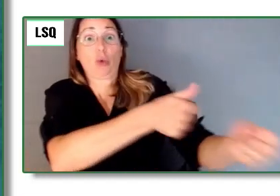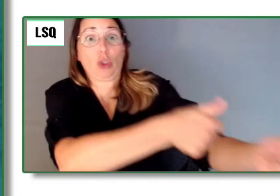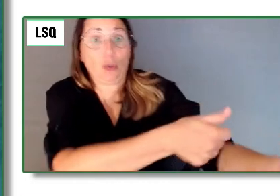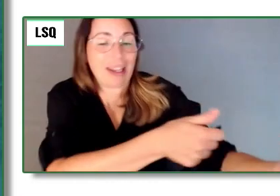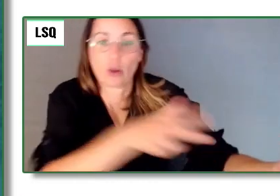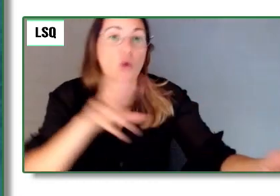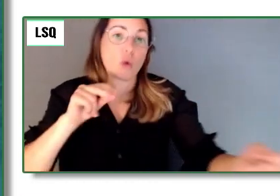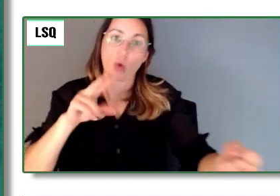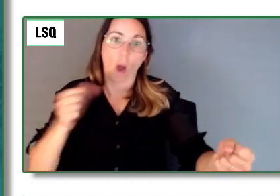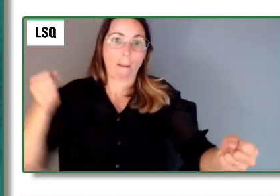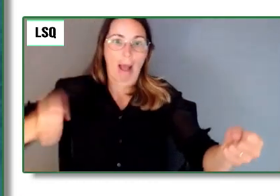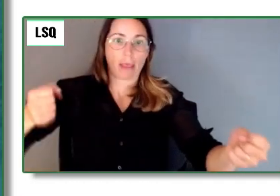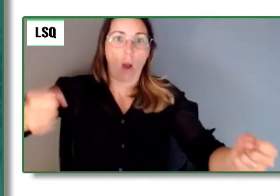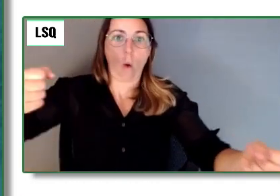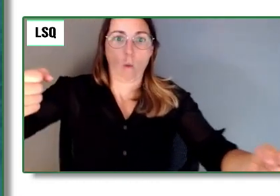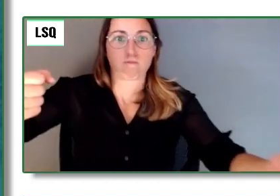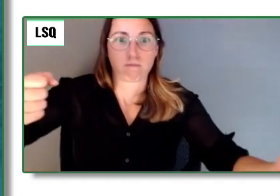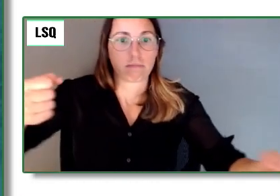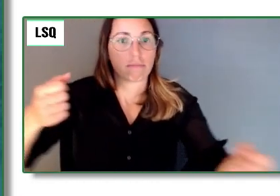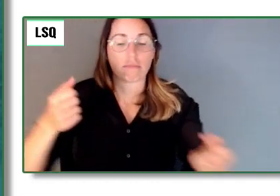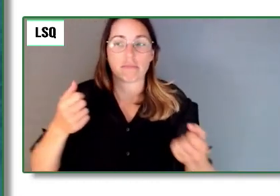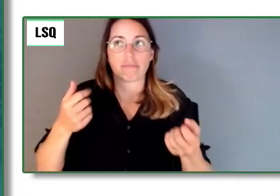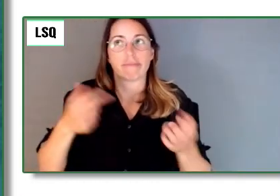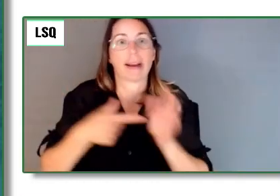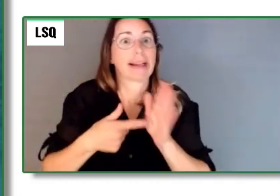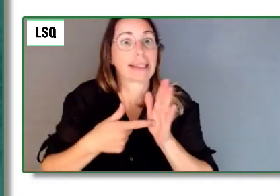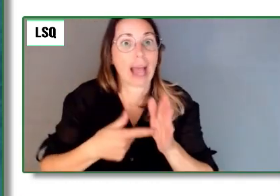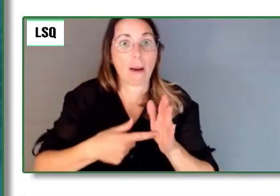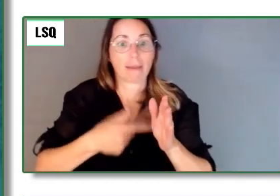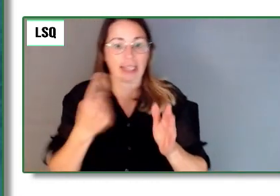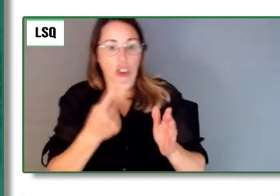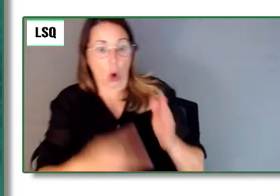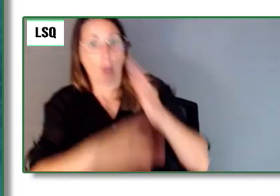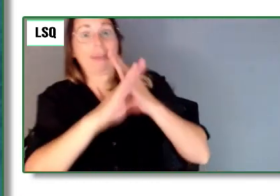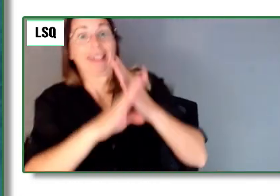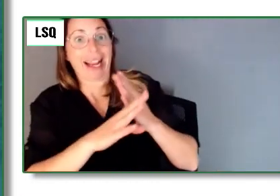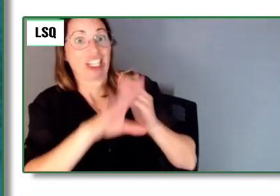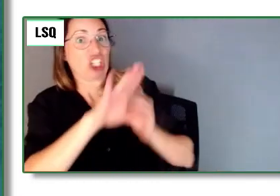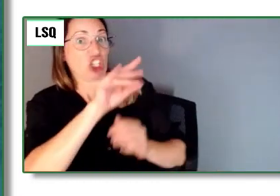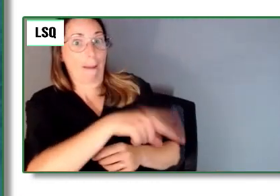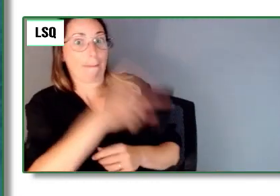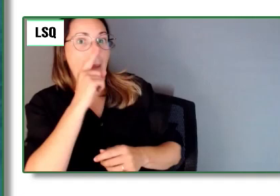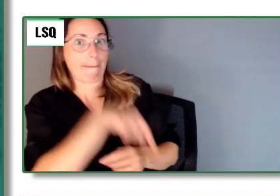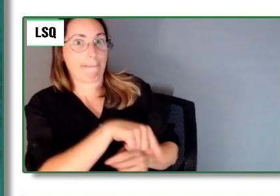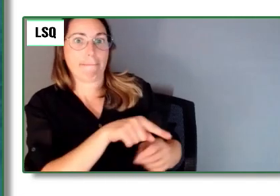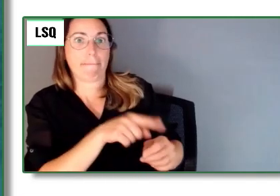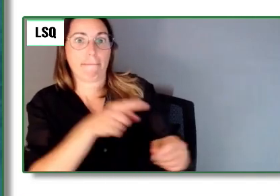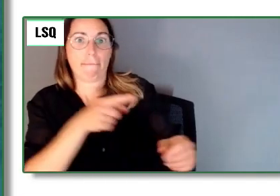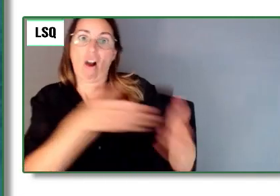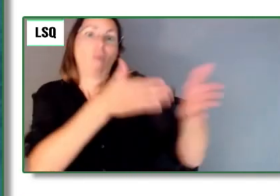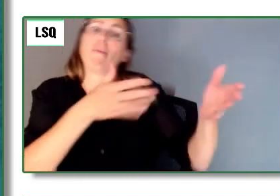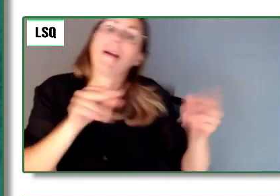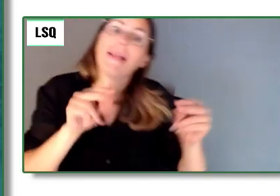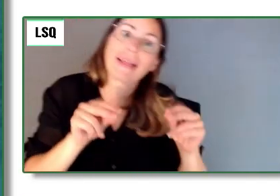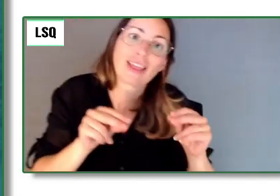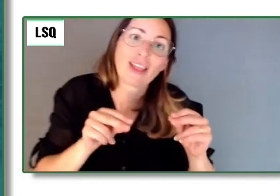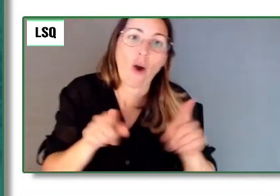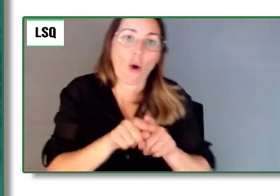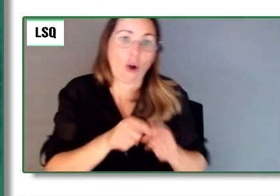le chien. Je fais ça pour le ski, pour la raquette, dans toutes les saisons, lorsque je suis dans le plein air avec mon chien.